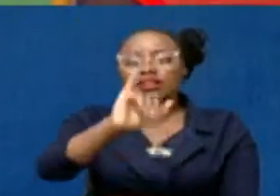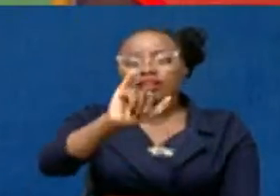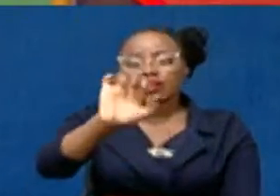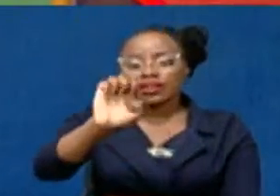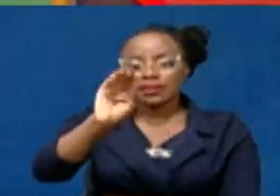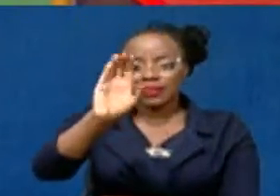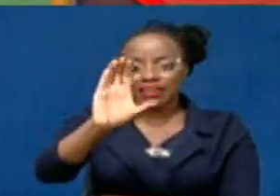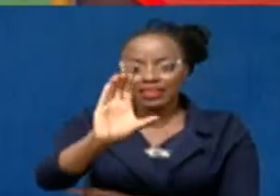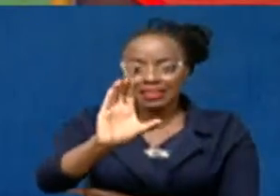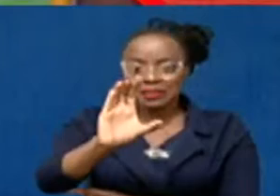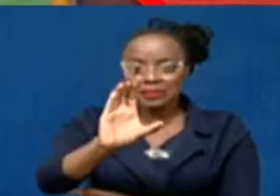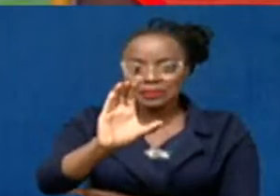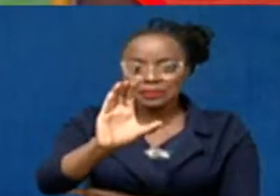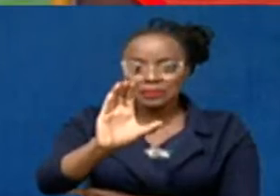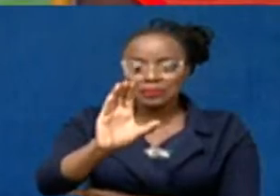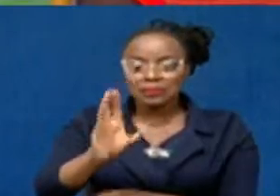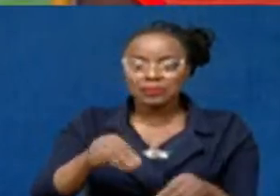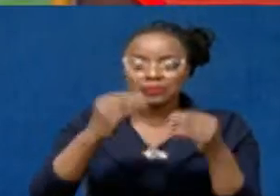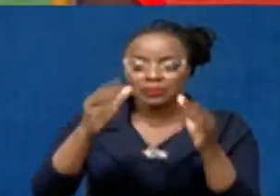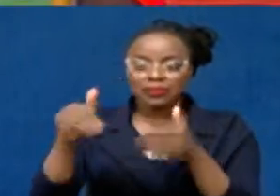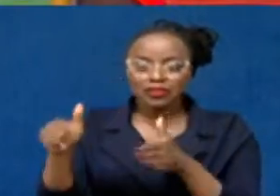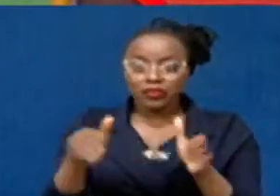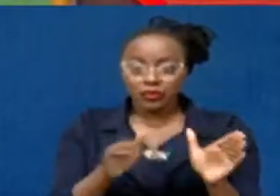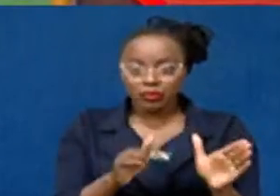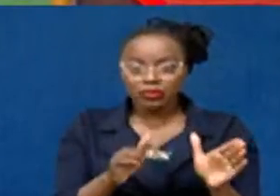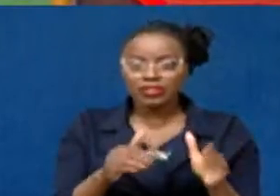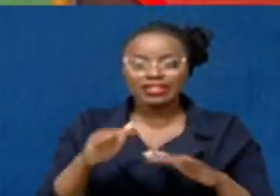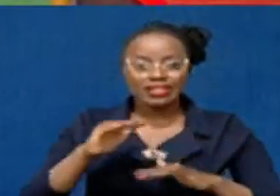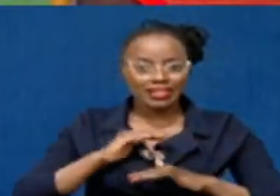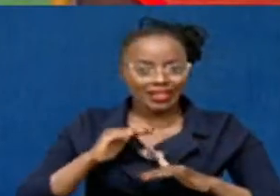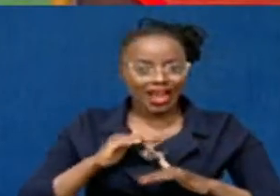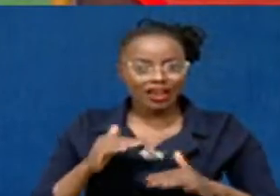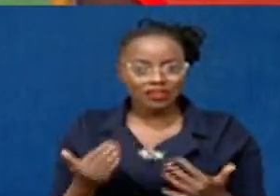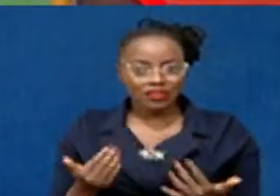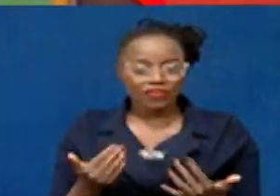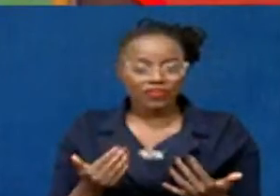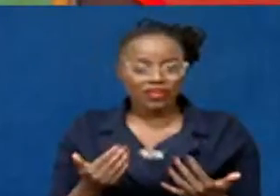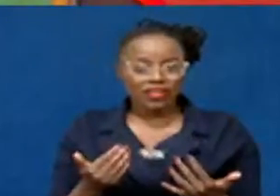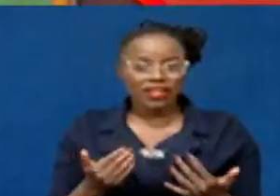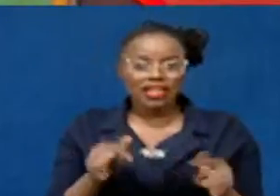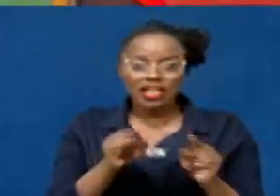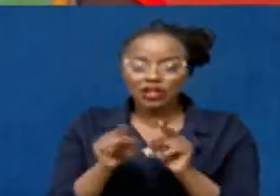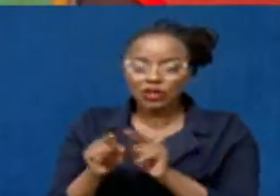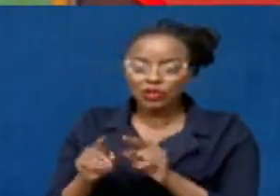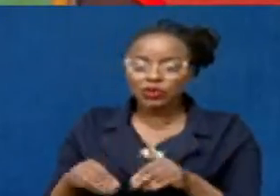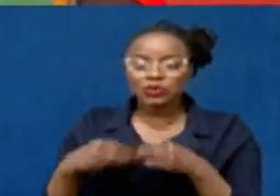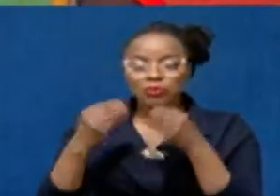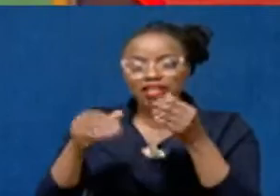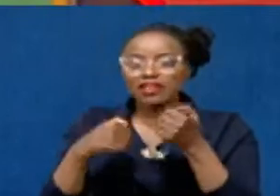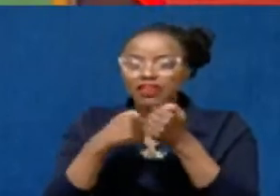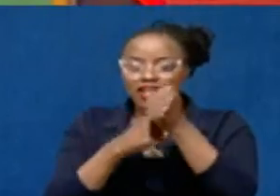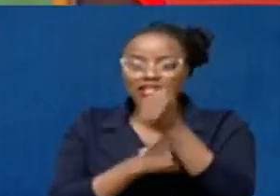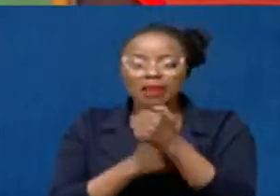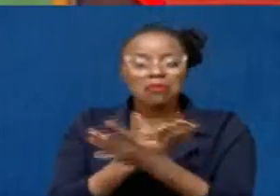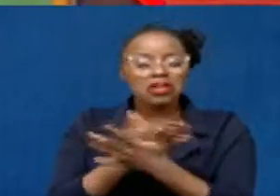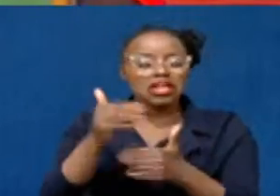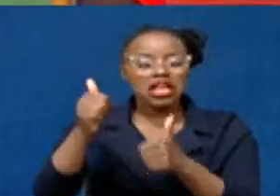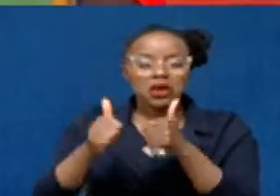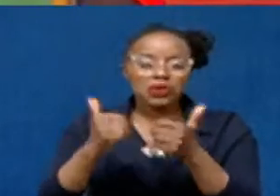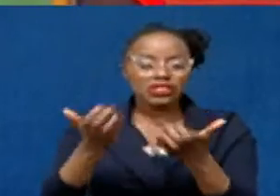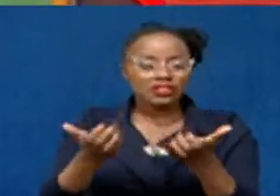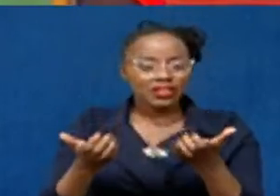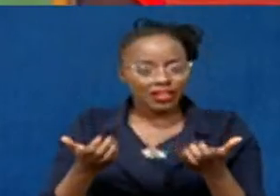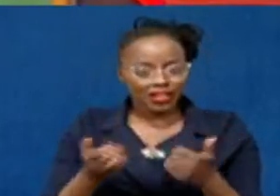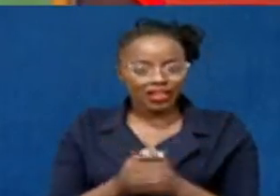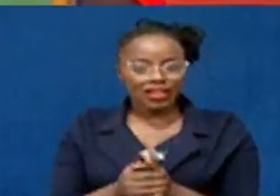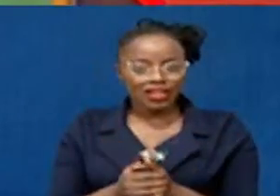IEBC ipewe nafasi ya kutosha na ipewe usaidizi wowote ambao